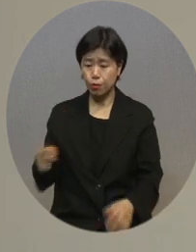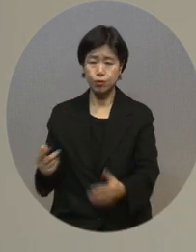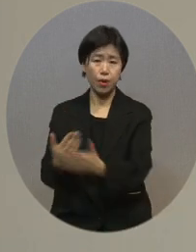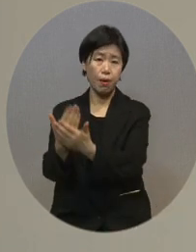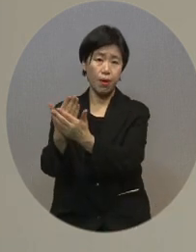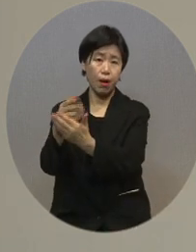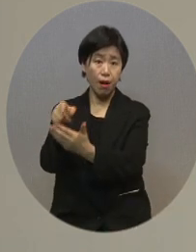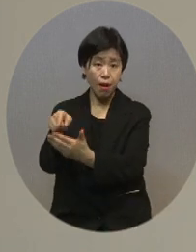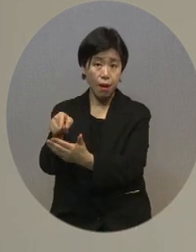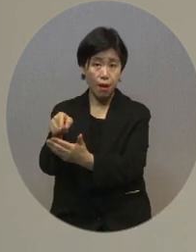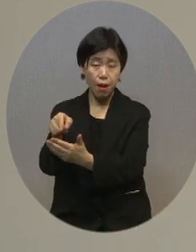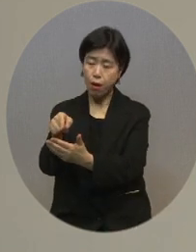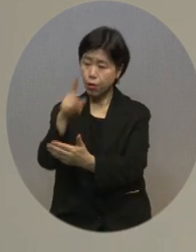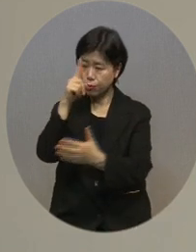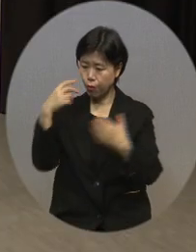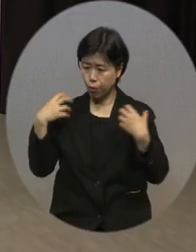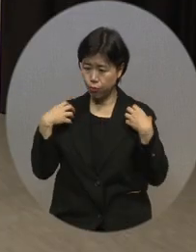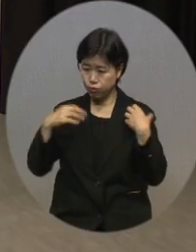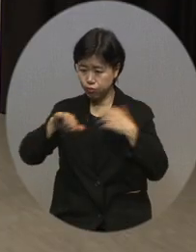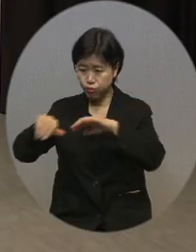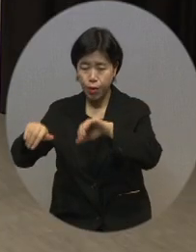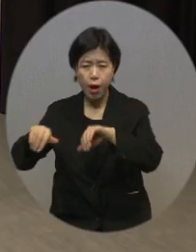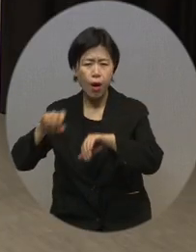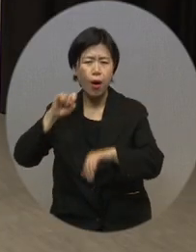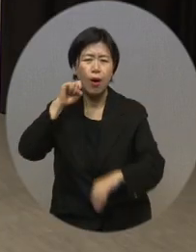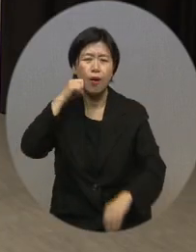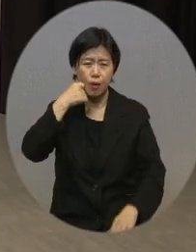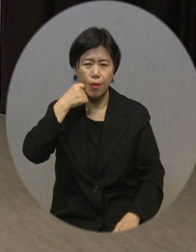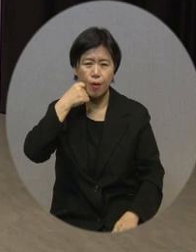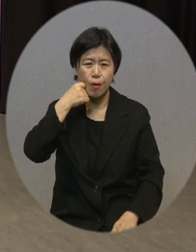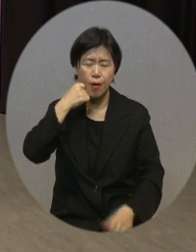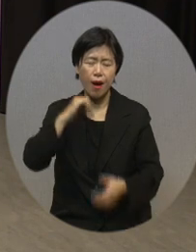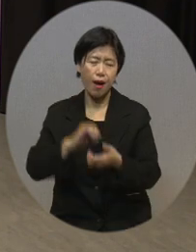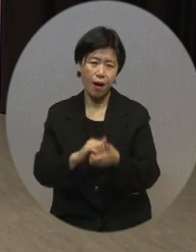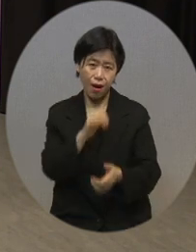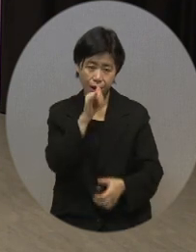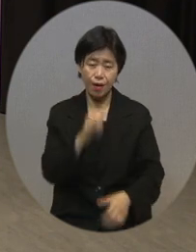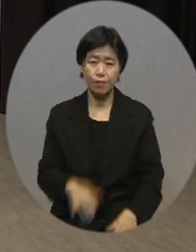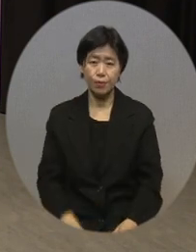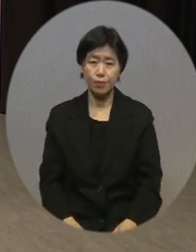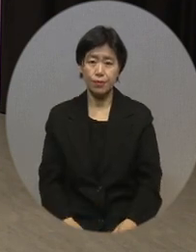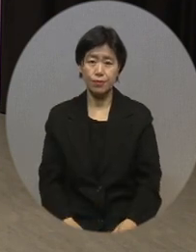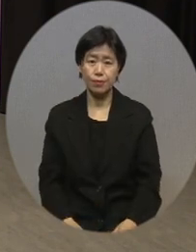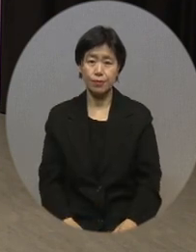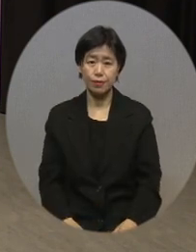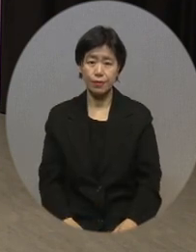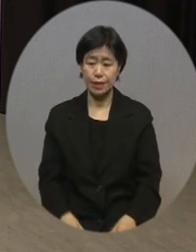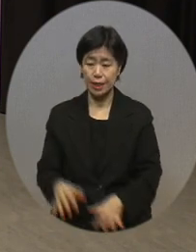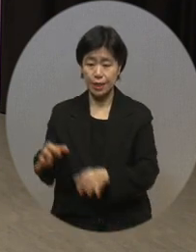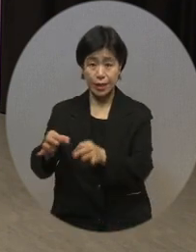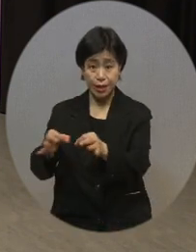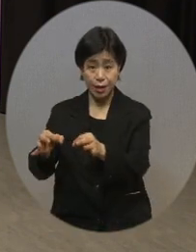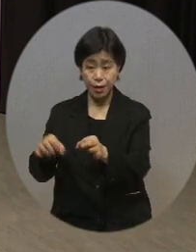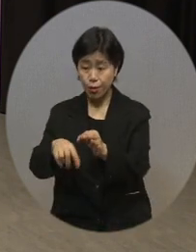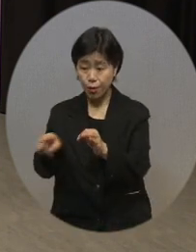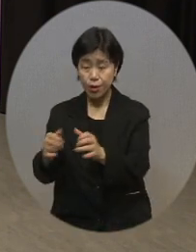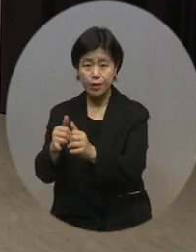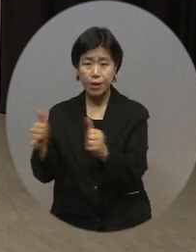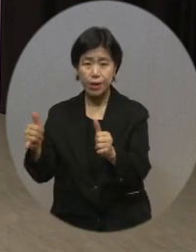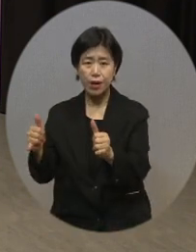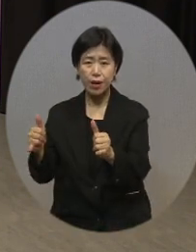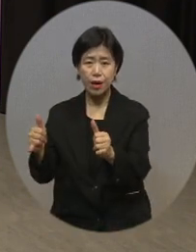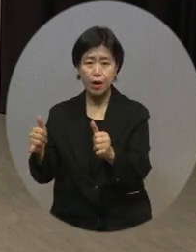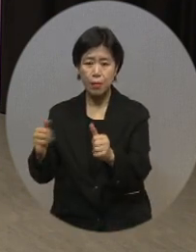시장을 개발하는 건 굉장히 어려운 일입니다. 그렇겠네요. 예, 그 시장 상인들의 이해관계가 다 다르기